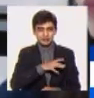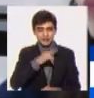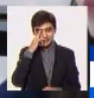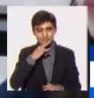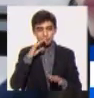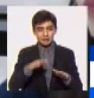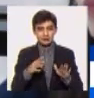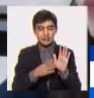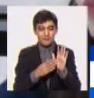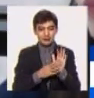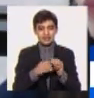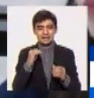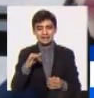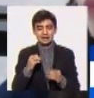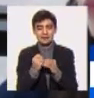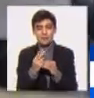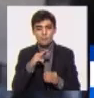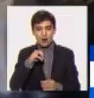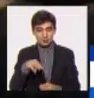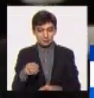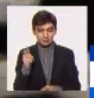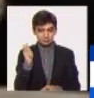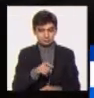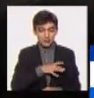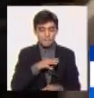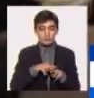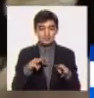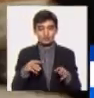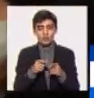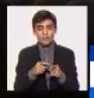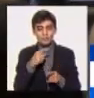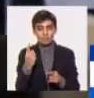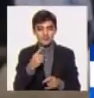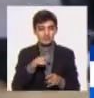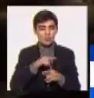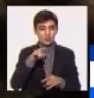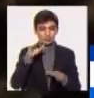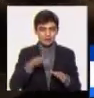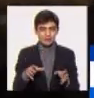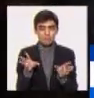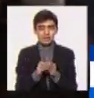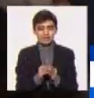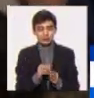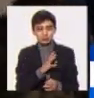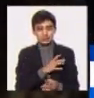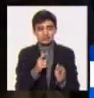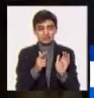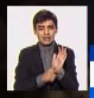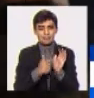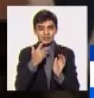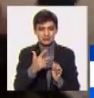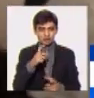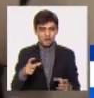Казахстан 9 и 12 марта. По словам министра, на первом самолете с зараженным человеком летели